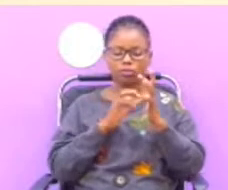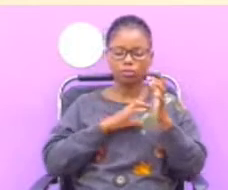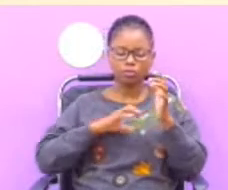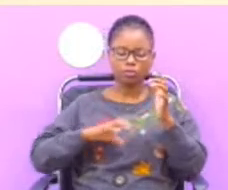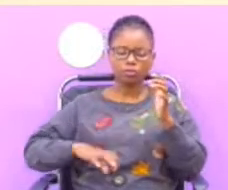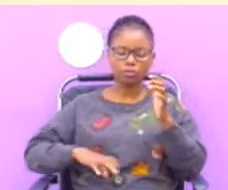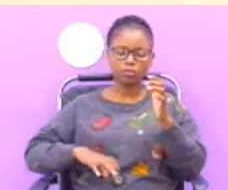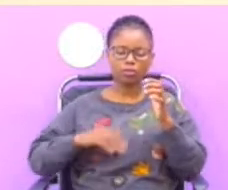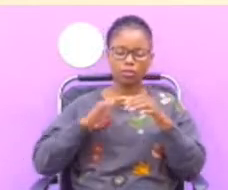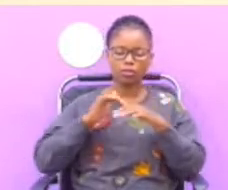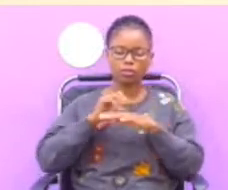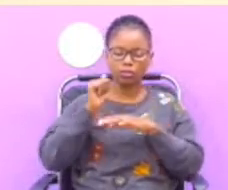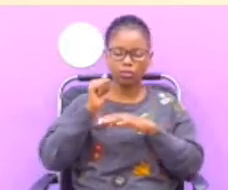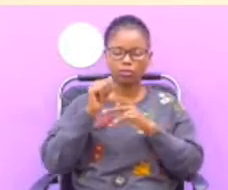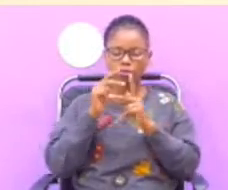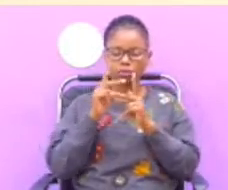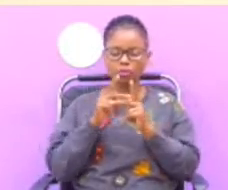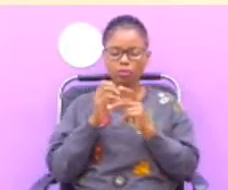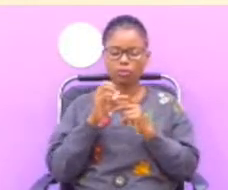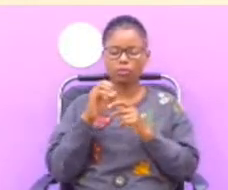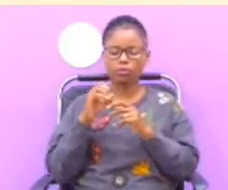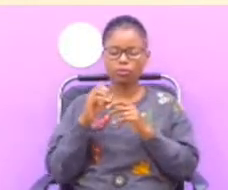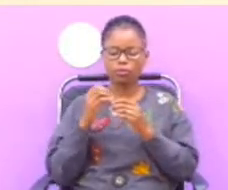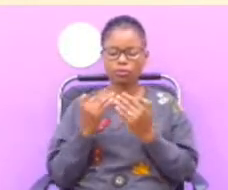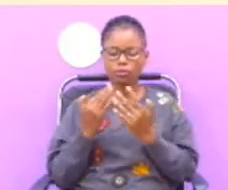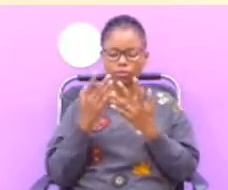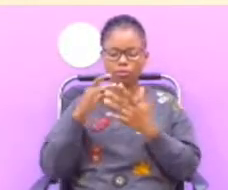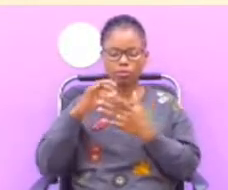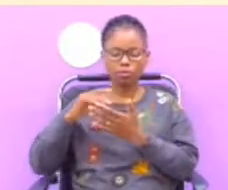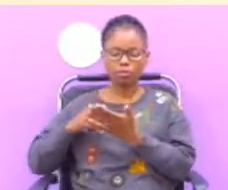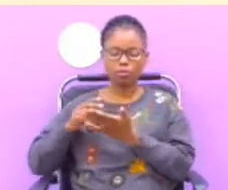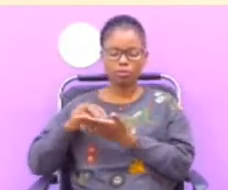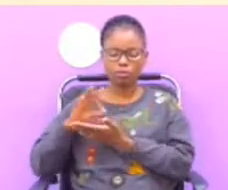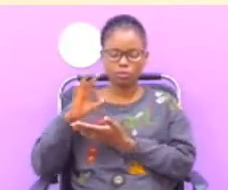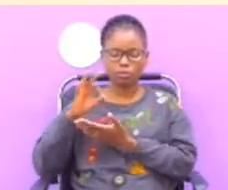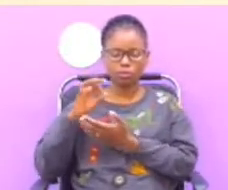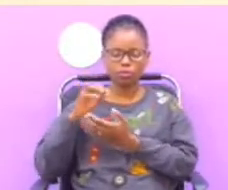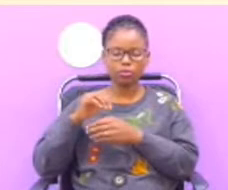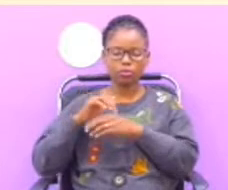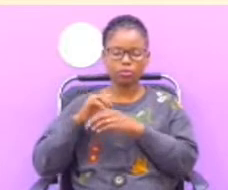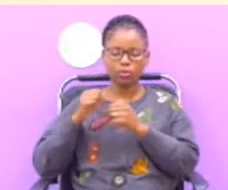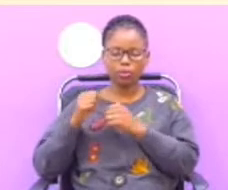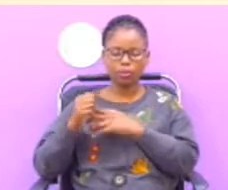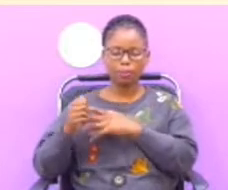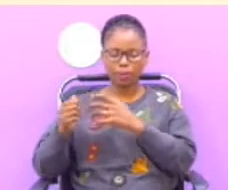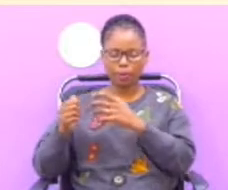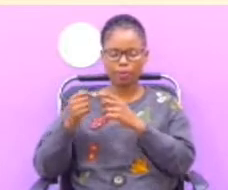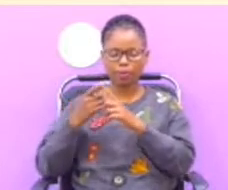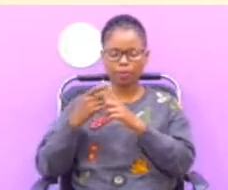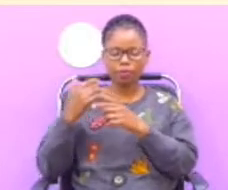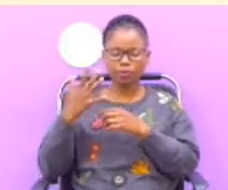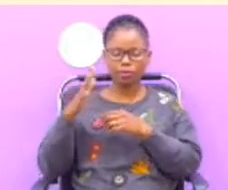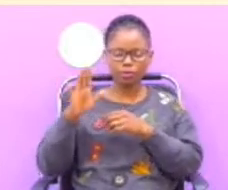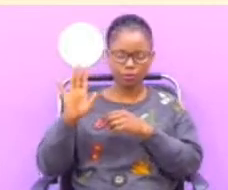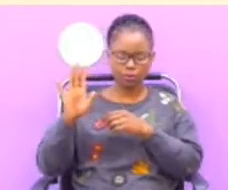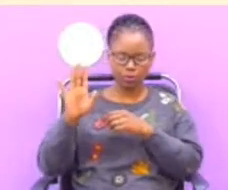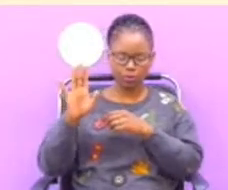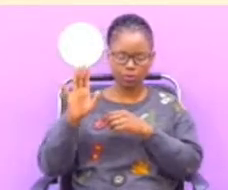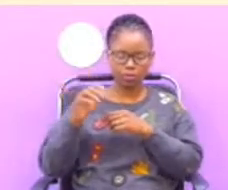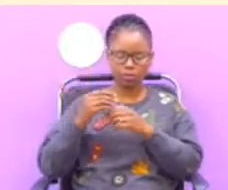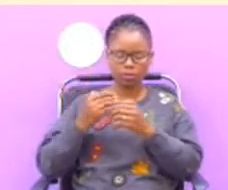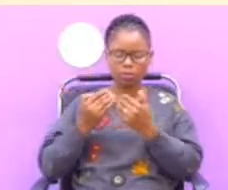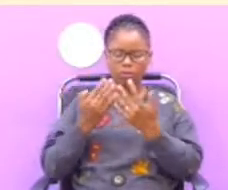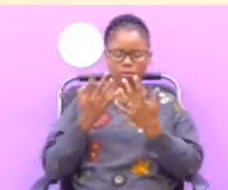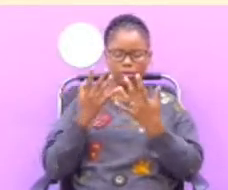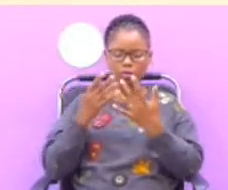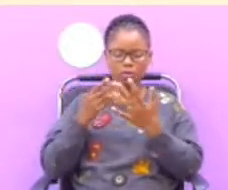na ndametĩria rũirigo rwega rwa mwaki wa Roho Mũtheru ndametĩria hinya waku ũrĩa umaga guoko-inĩ gwaku Roho Mũtheru